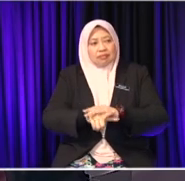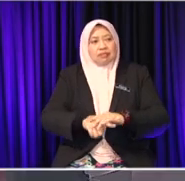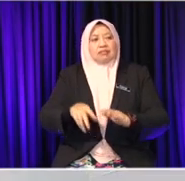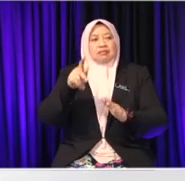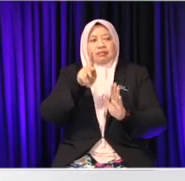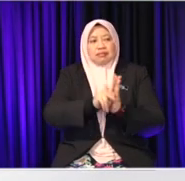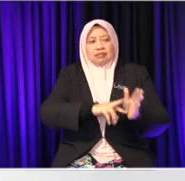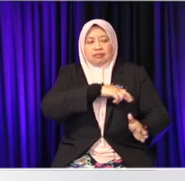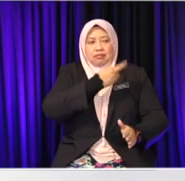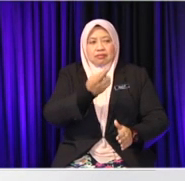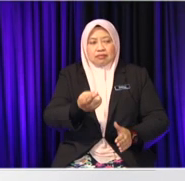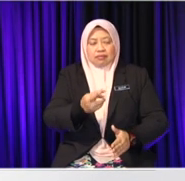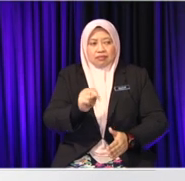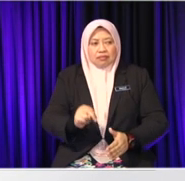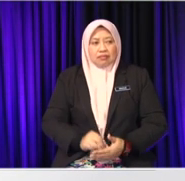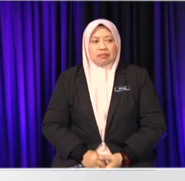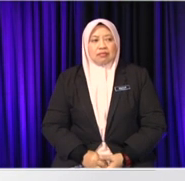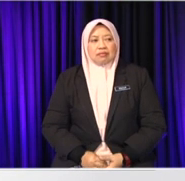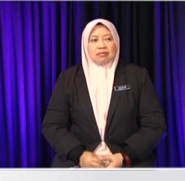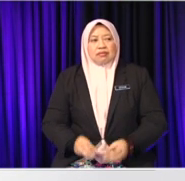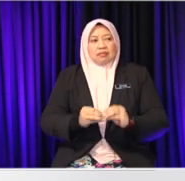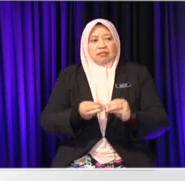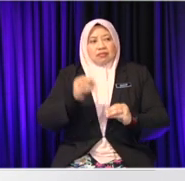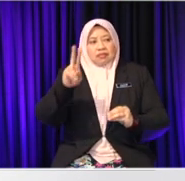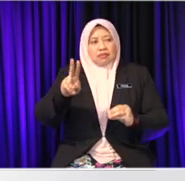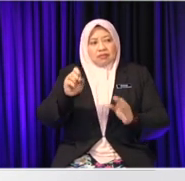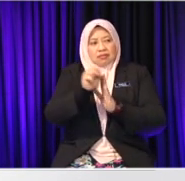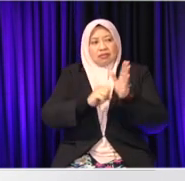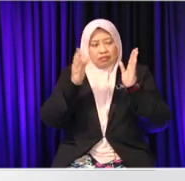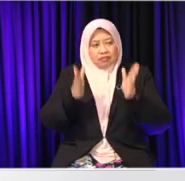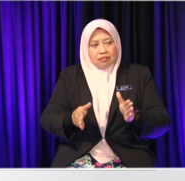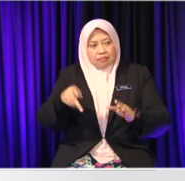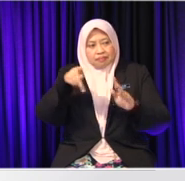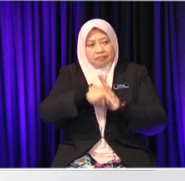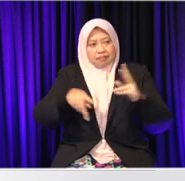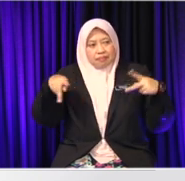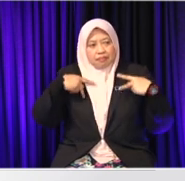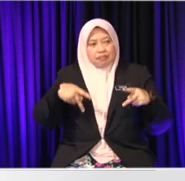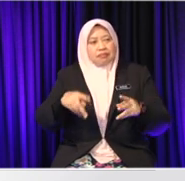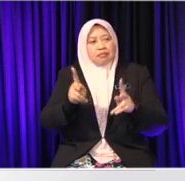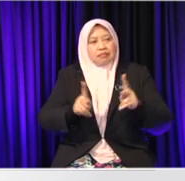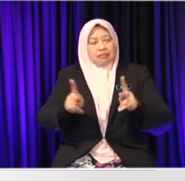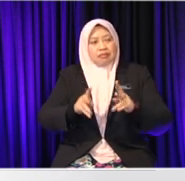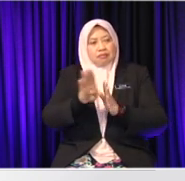insulin oke oke kita pergi seseorang pemilik kendaraan bermotor